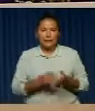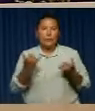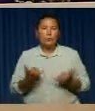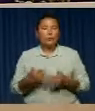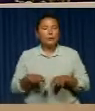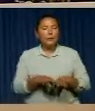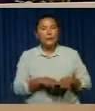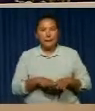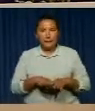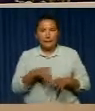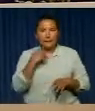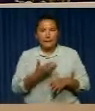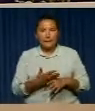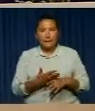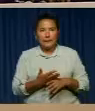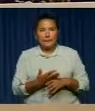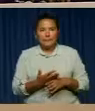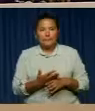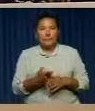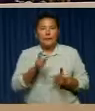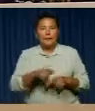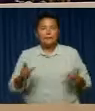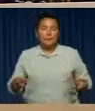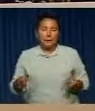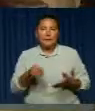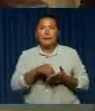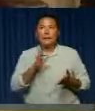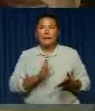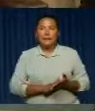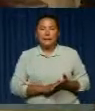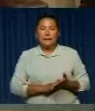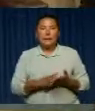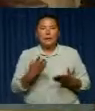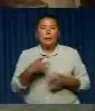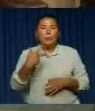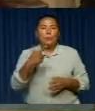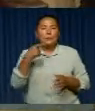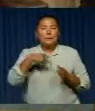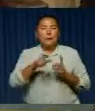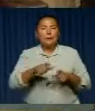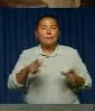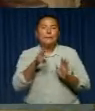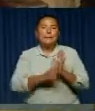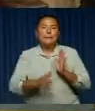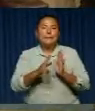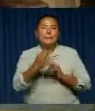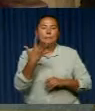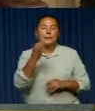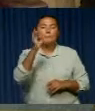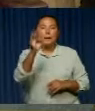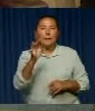таңда абсолюттық санға келсек, 30-дай адам бізде өлім тіркелді. 30 адамның ішінде